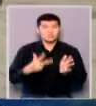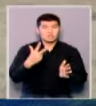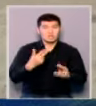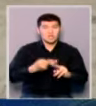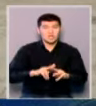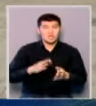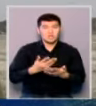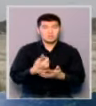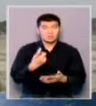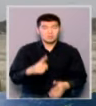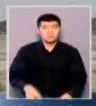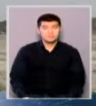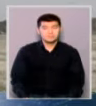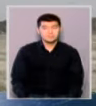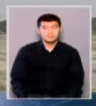очка из 100.